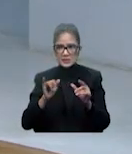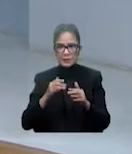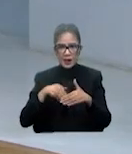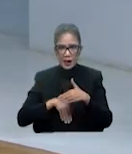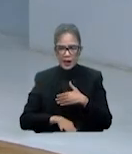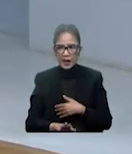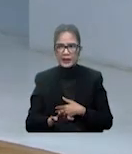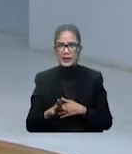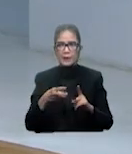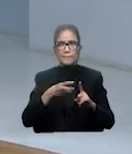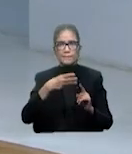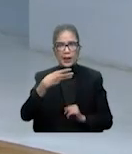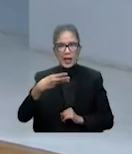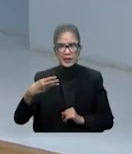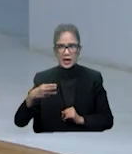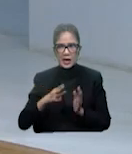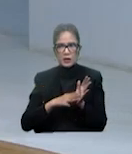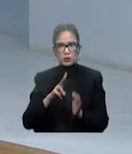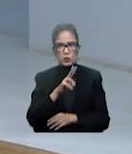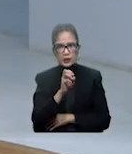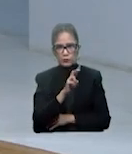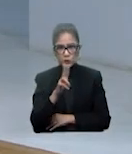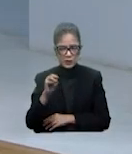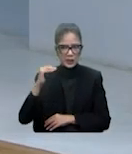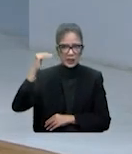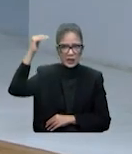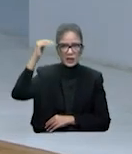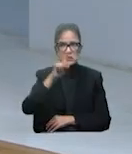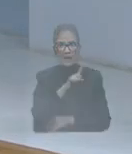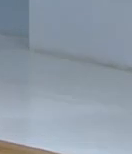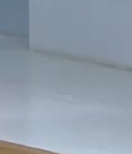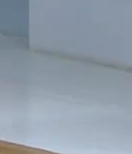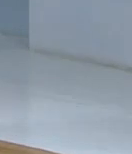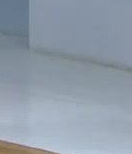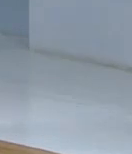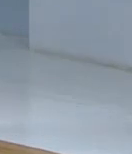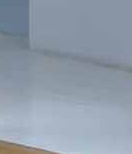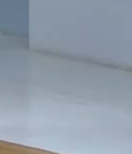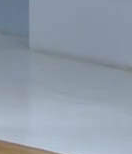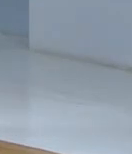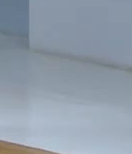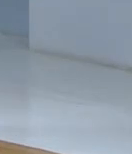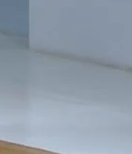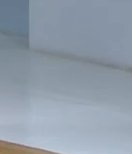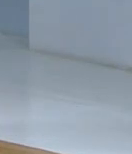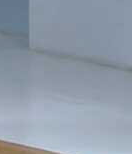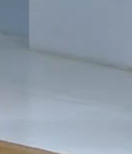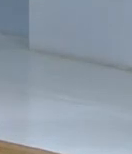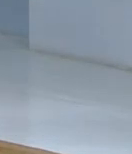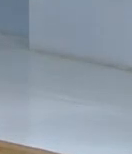Amersfoort, Belanda 13 Mei 2001 dengan tinggi badan 183 cm dan Wes Hilgers berempati posisi pemain